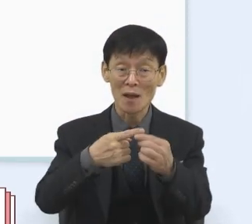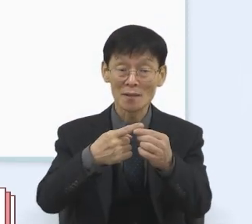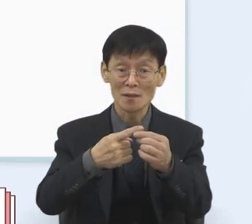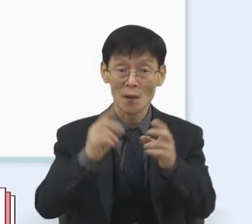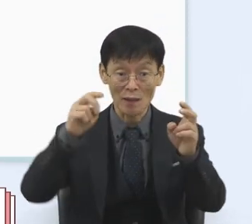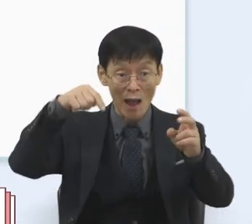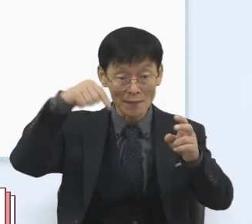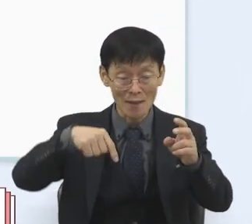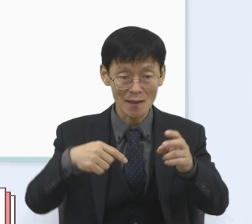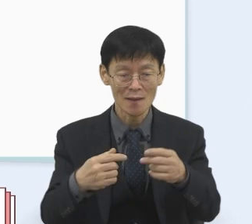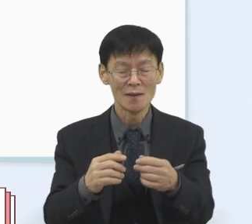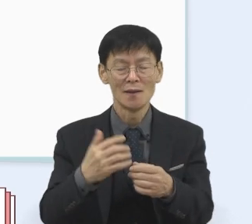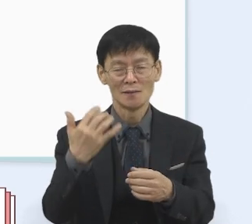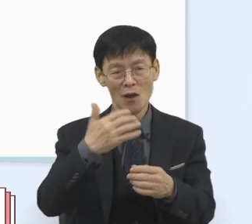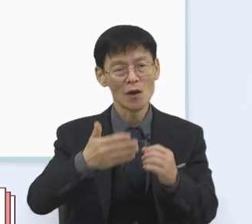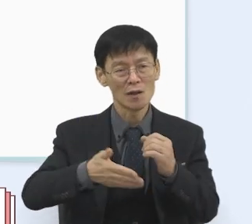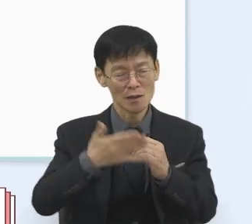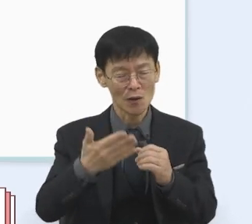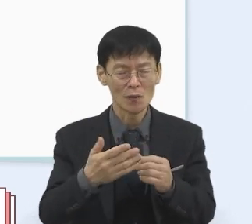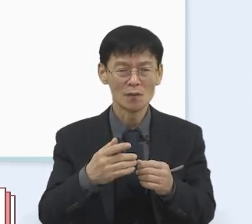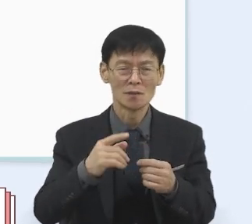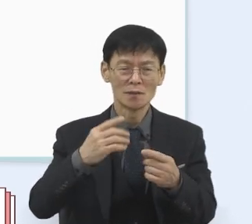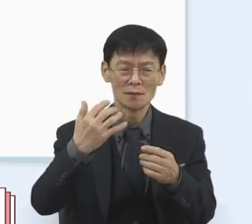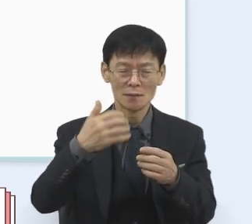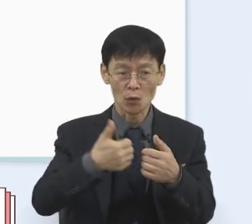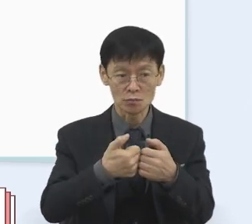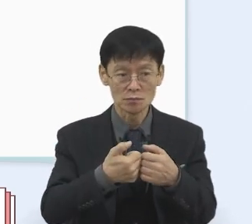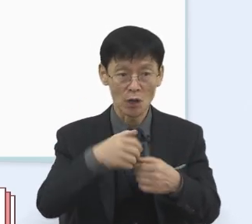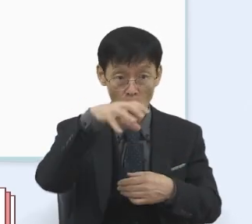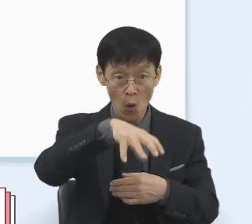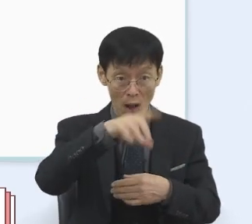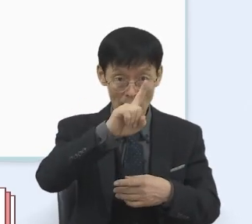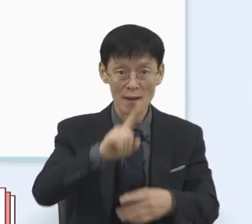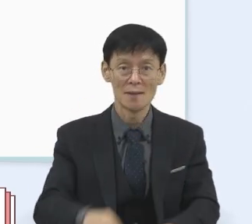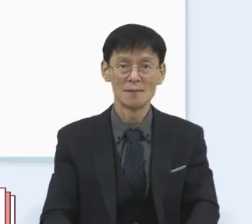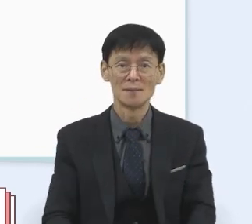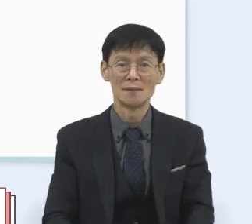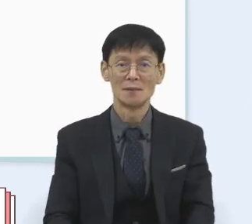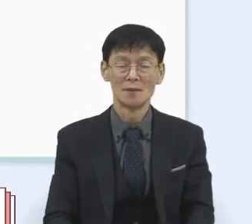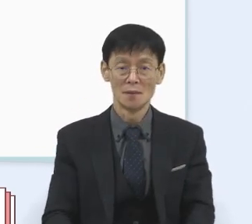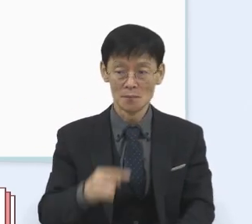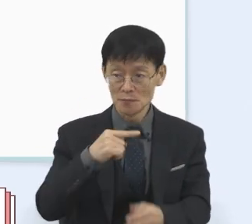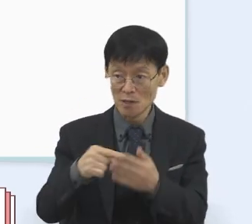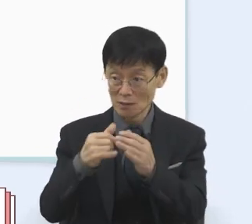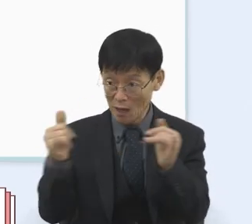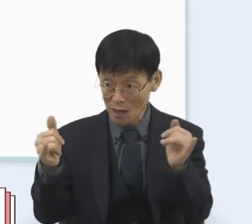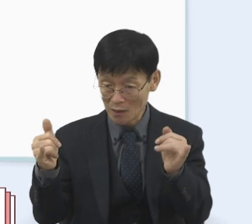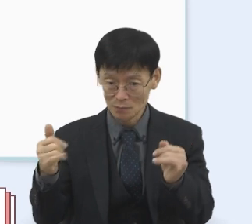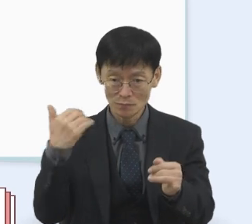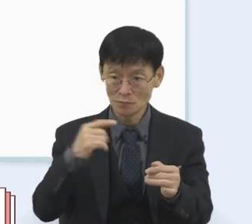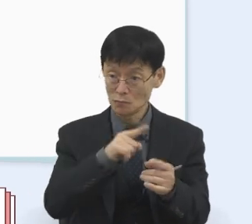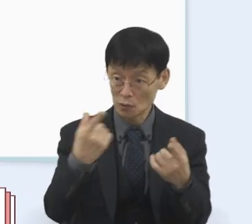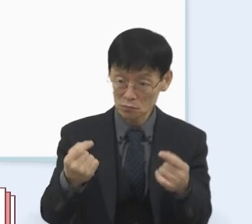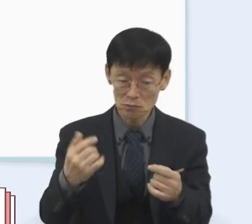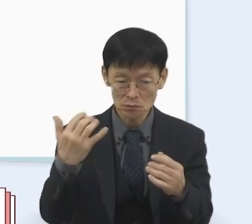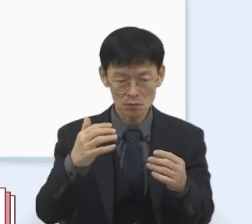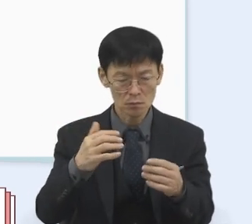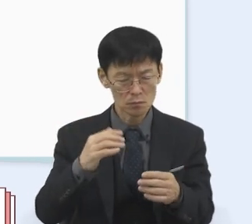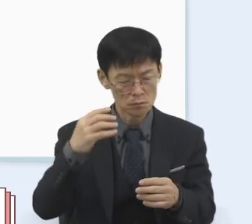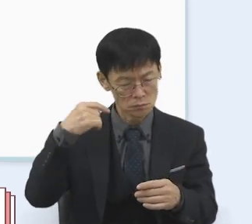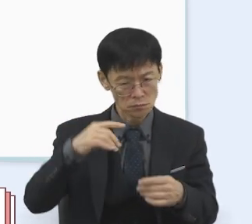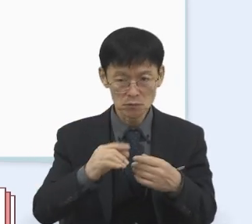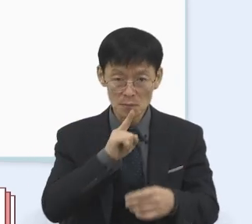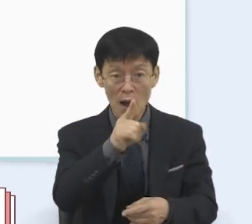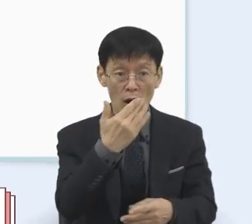먼저 회사에 있는 직장 내 성희롱 고충 상담실이 있습니다. 피해자뿐만 아니라 누구든지 직장 내